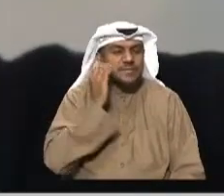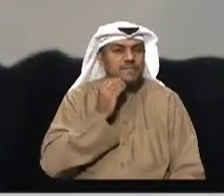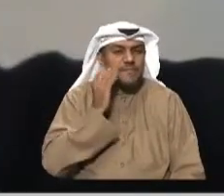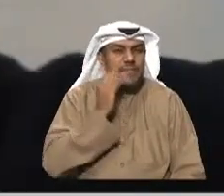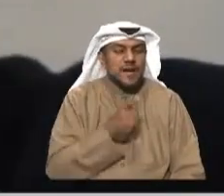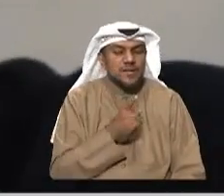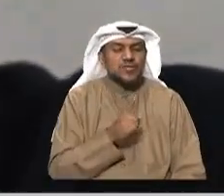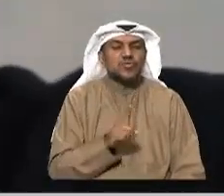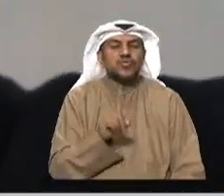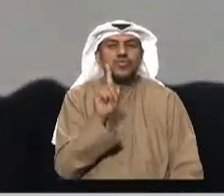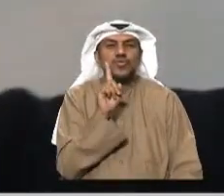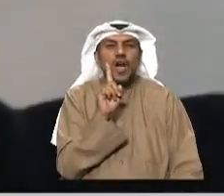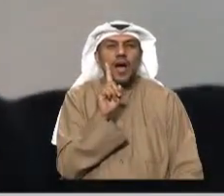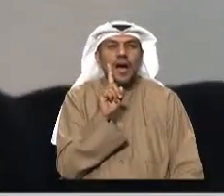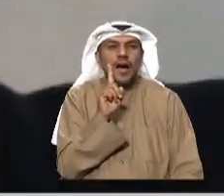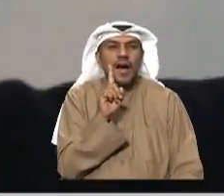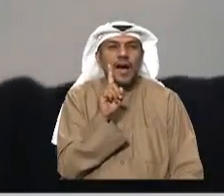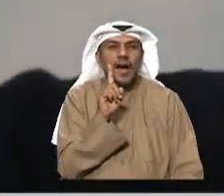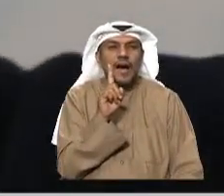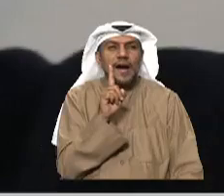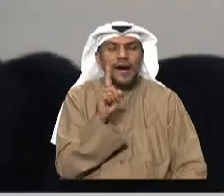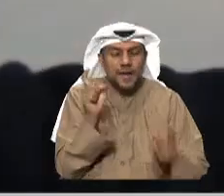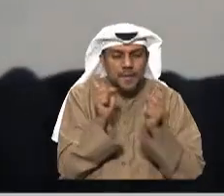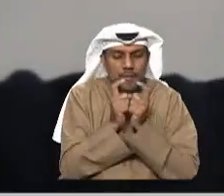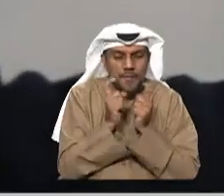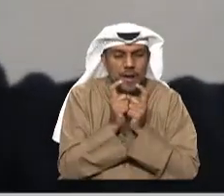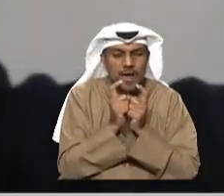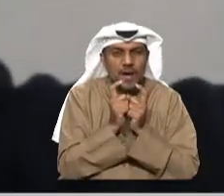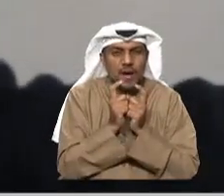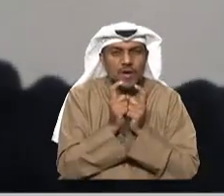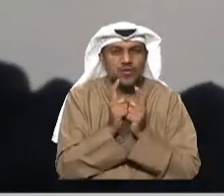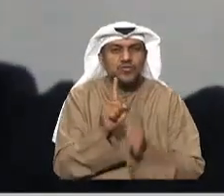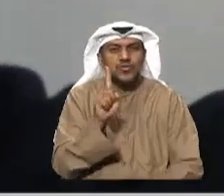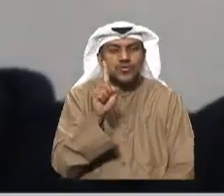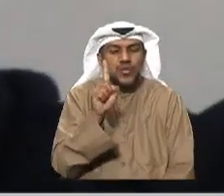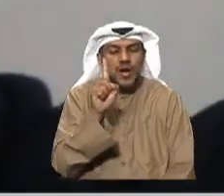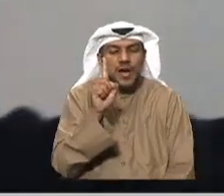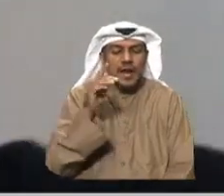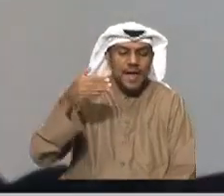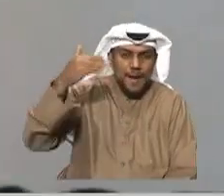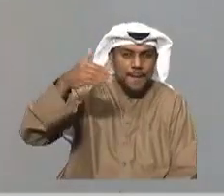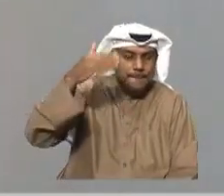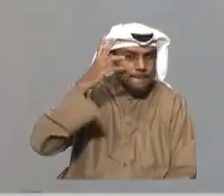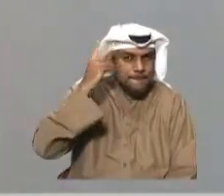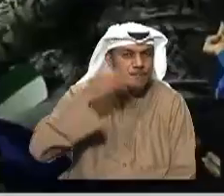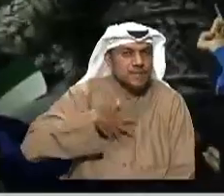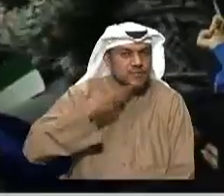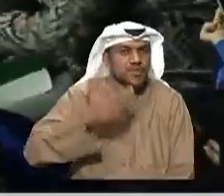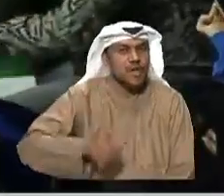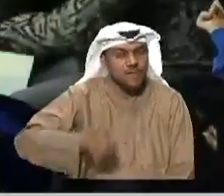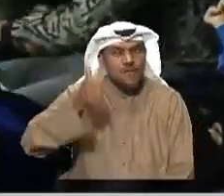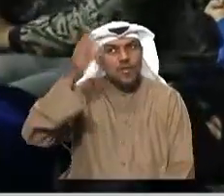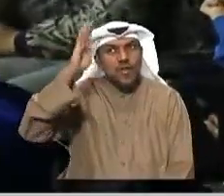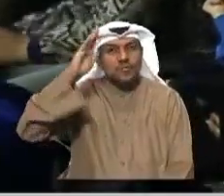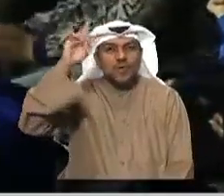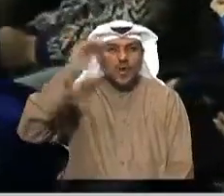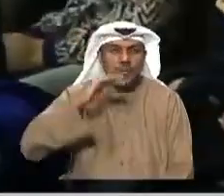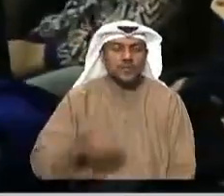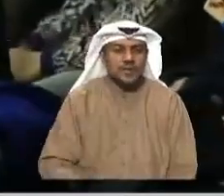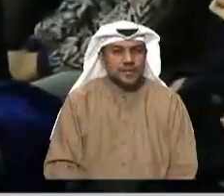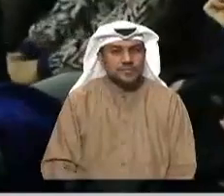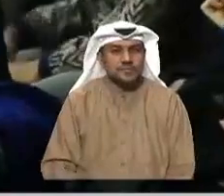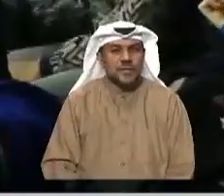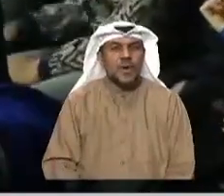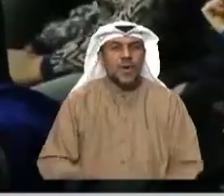إن شاء الله بإذن الله بإذن الله إن شاء الله هذه البداية، ونتمنى إن شاء الله التوفيق للأزرق. جماهير